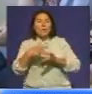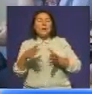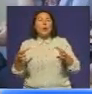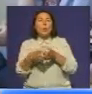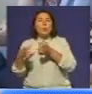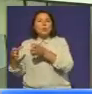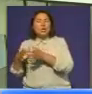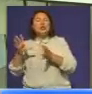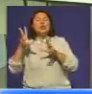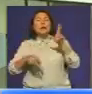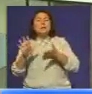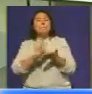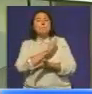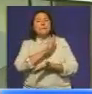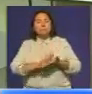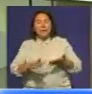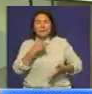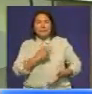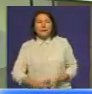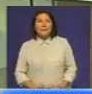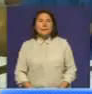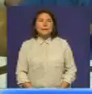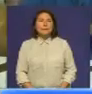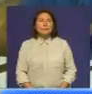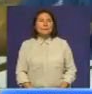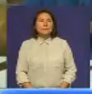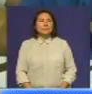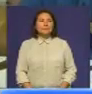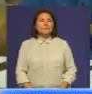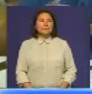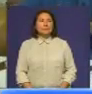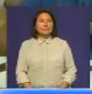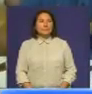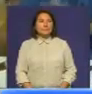являются бесплатными. Сабина Балашкина, Сабит Мангильде, Каспий Акпарат.